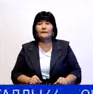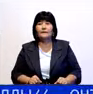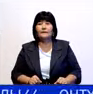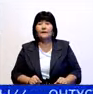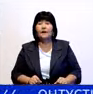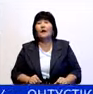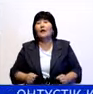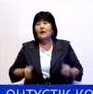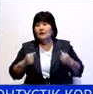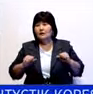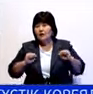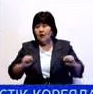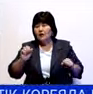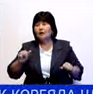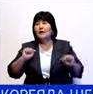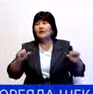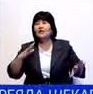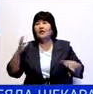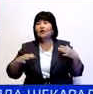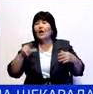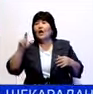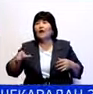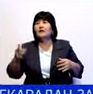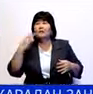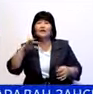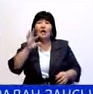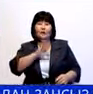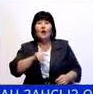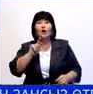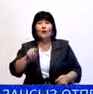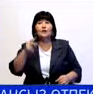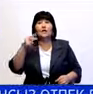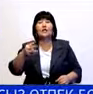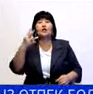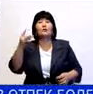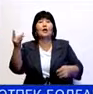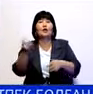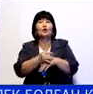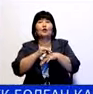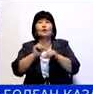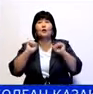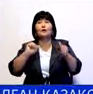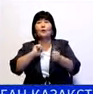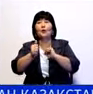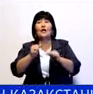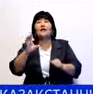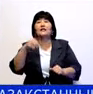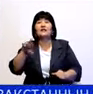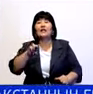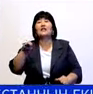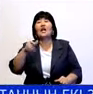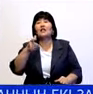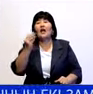Шыныққан шымыр баласын демекші, дене жаттығуы адам баласына қашанда пайдалы. Осымен 23-ші рет ұйымдастырылып отырған спорттық сайысқа Сырдария,